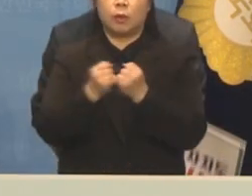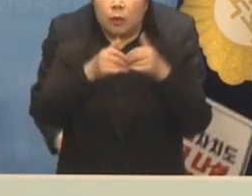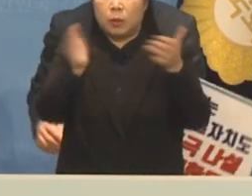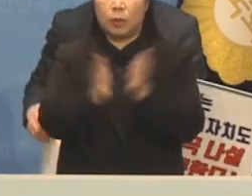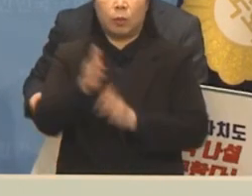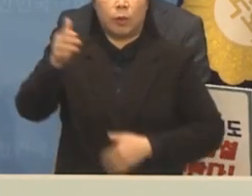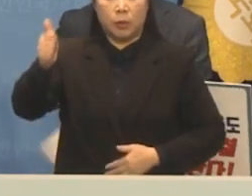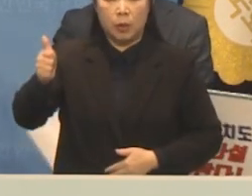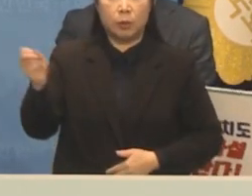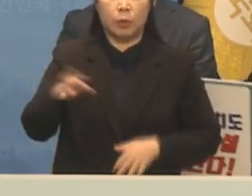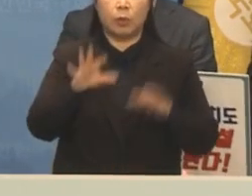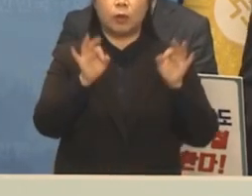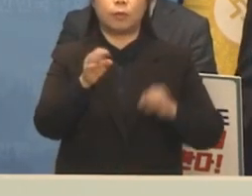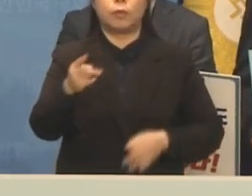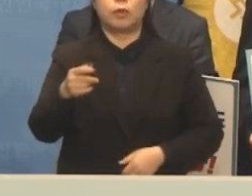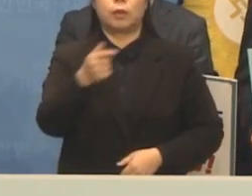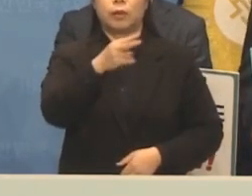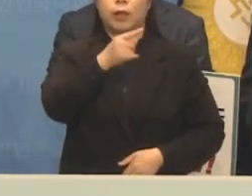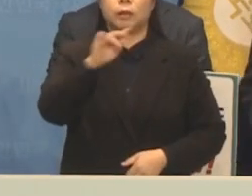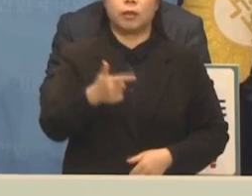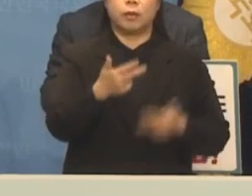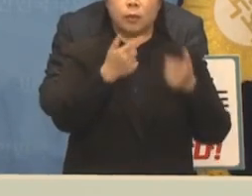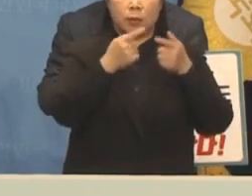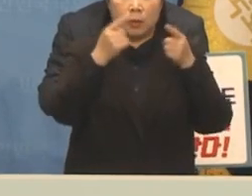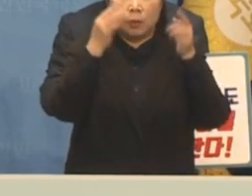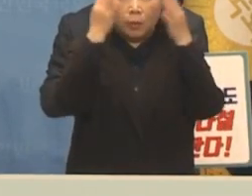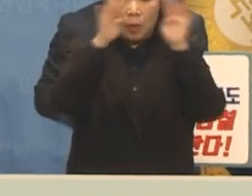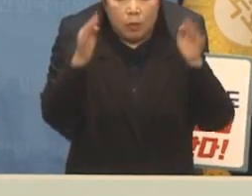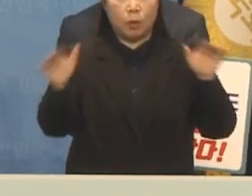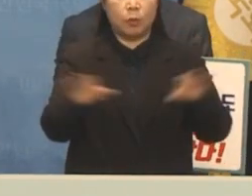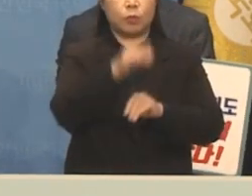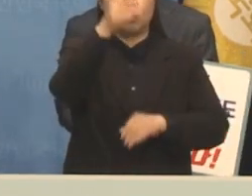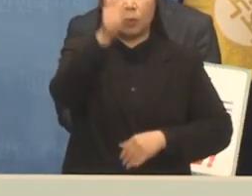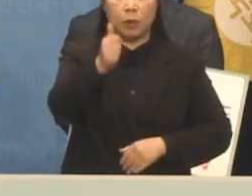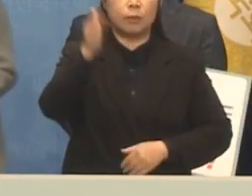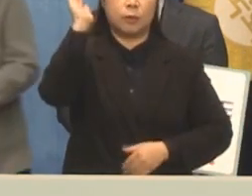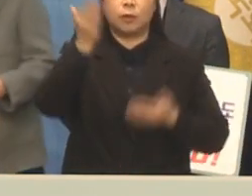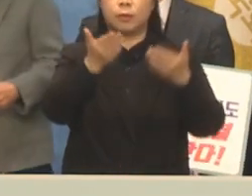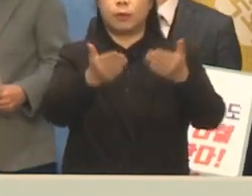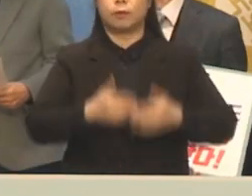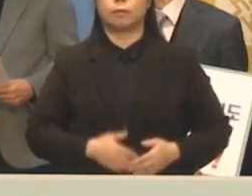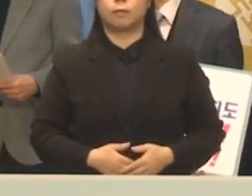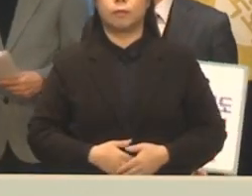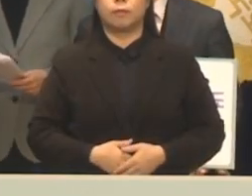회장과 이명문 대진대 총장께서 낭독하겠습니다.